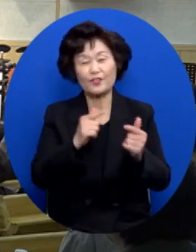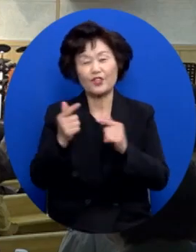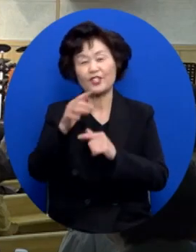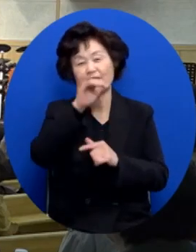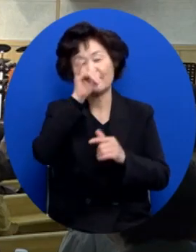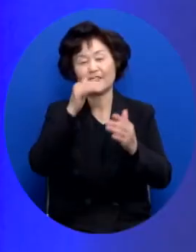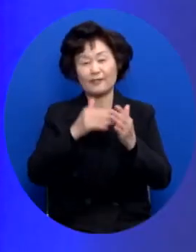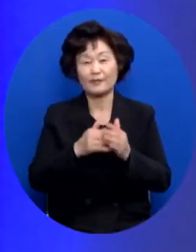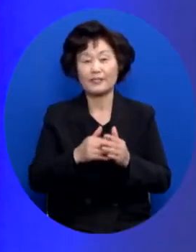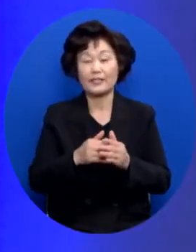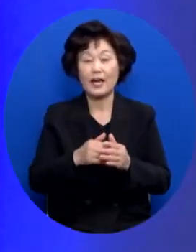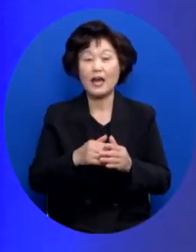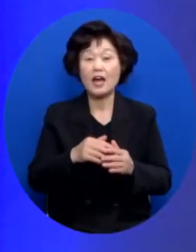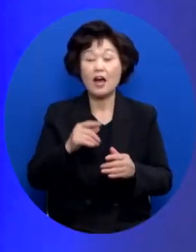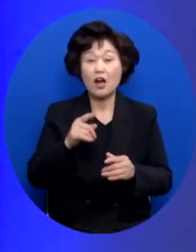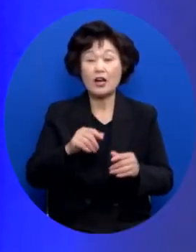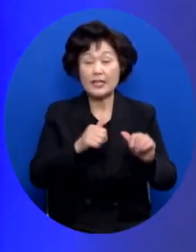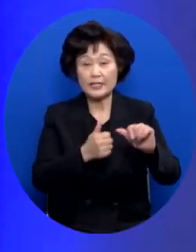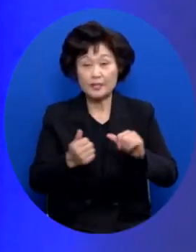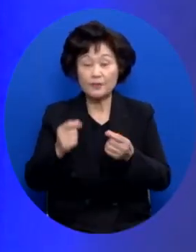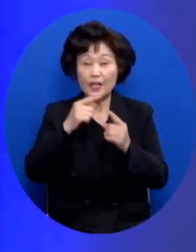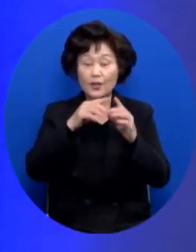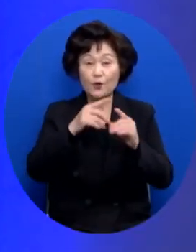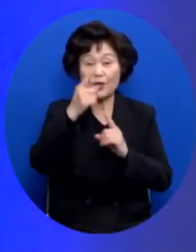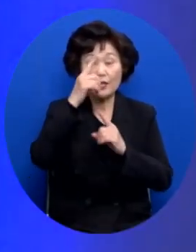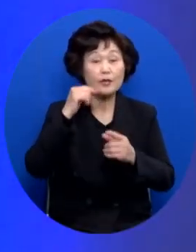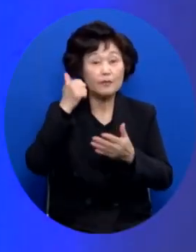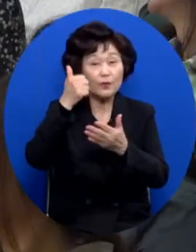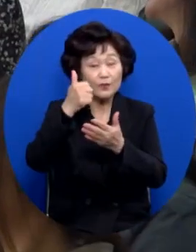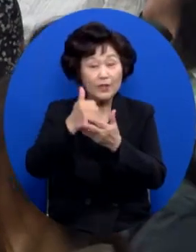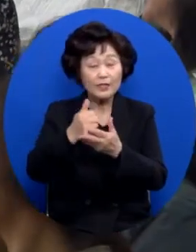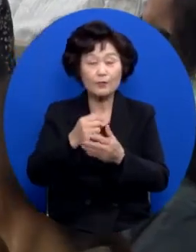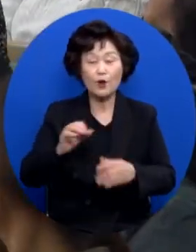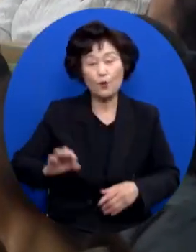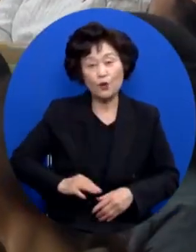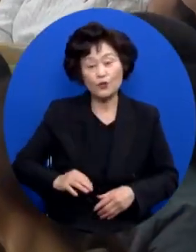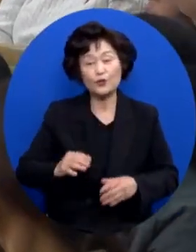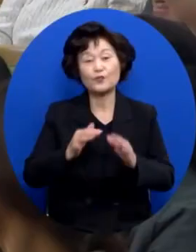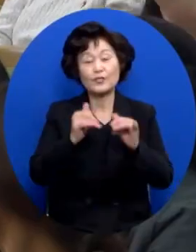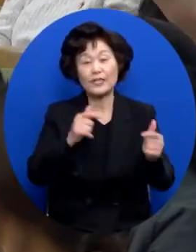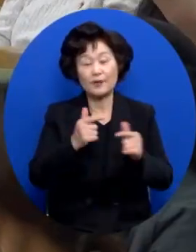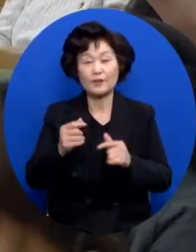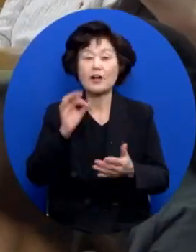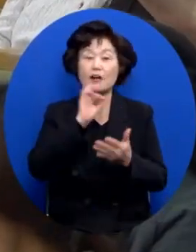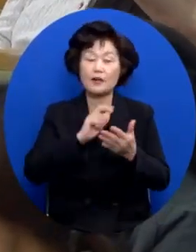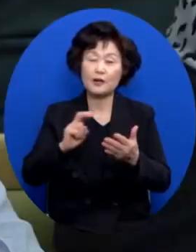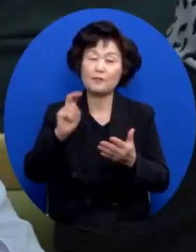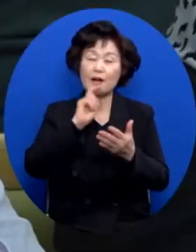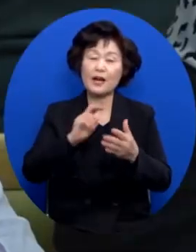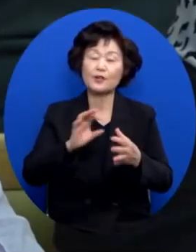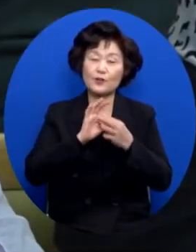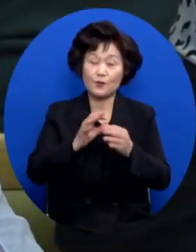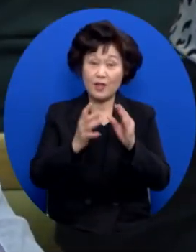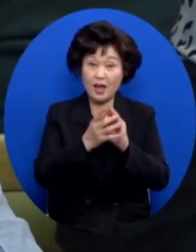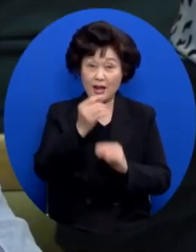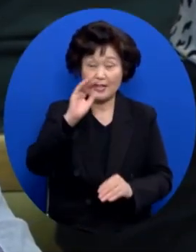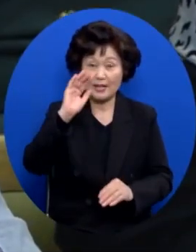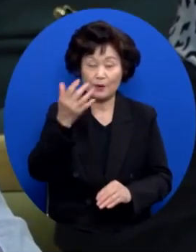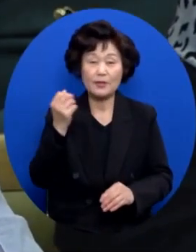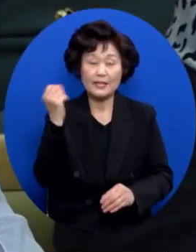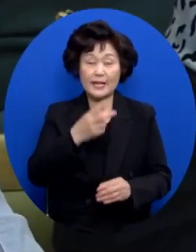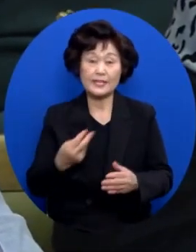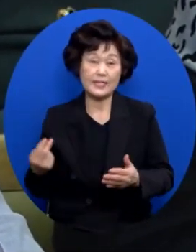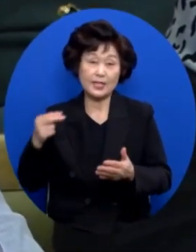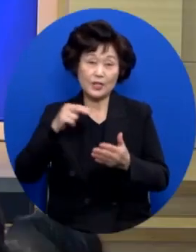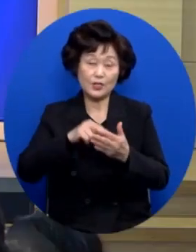펼쳐졌습니다. 남원주 침례교회 이정윤 목사는 원주 시민이 음악으로 하나됨을 누리며 다시 일어설 수 있는 희망의